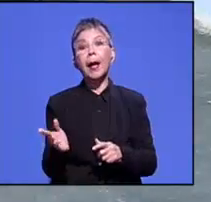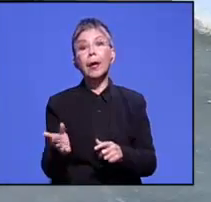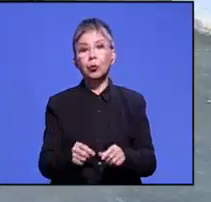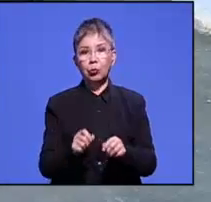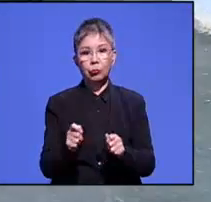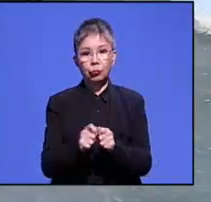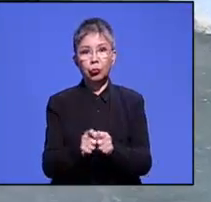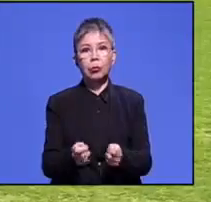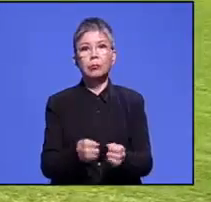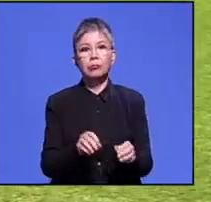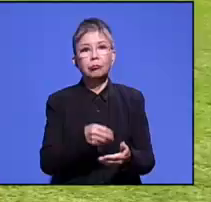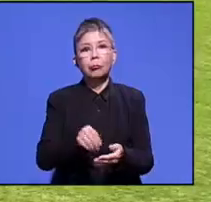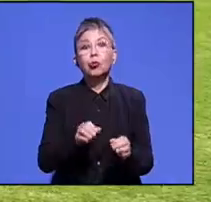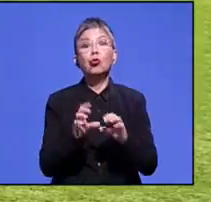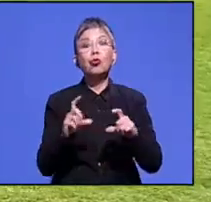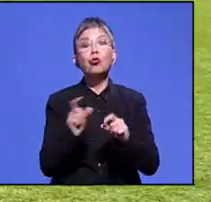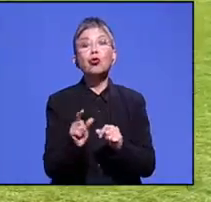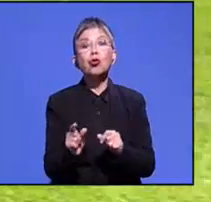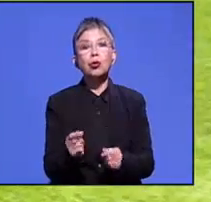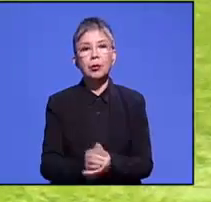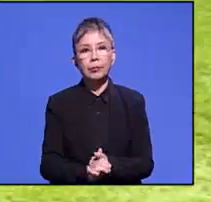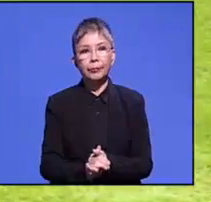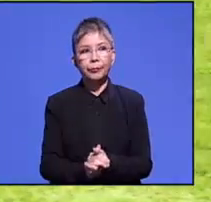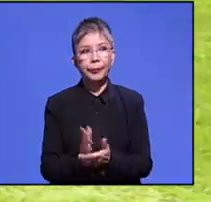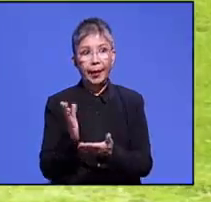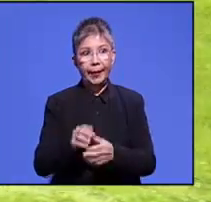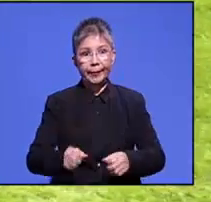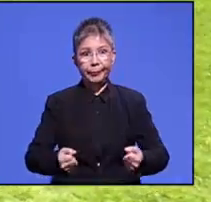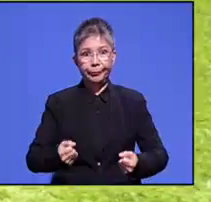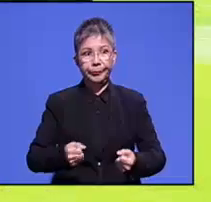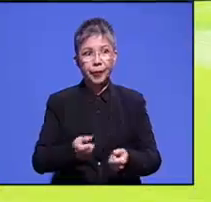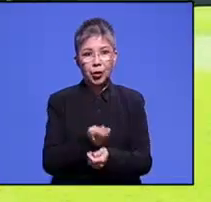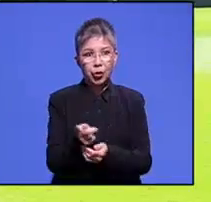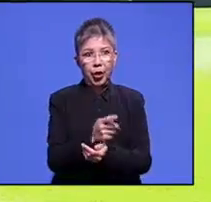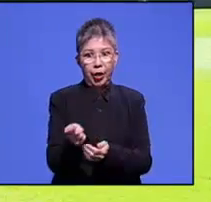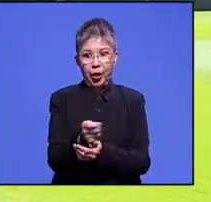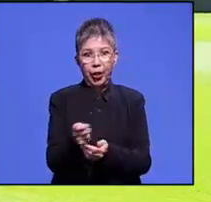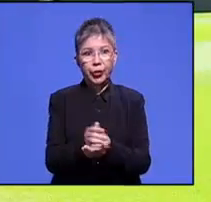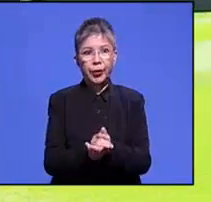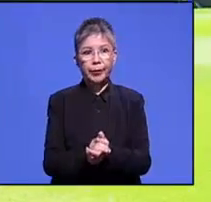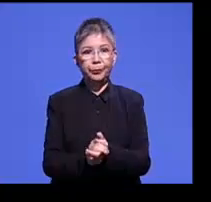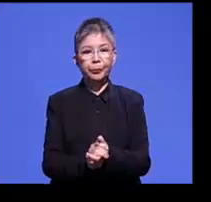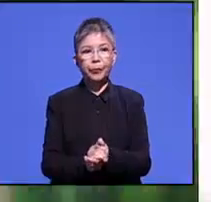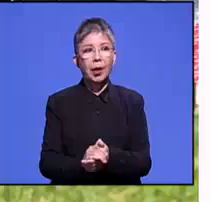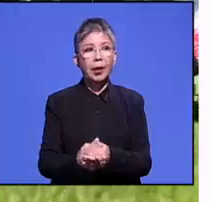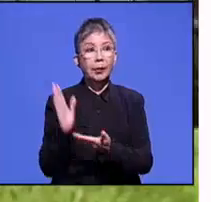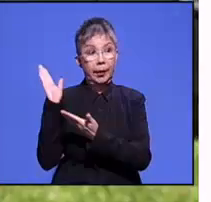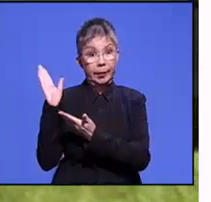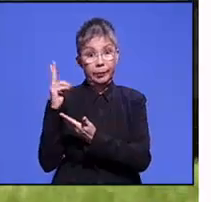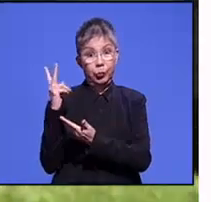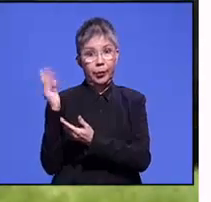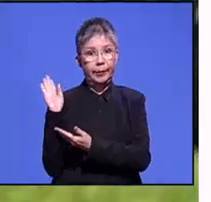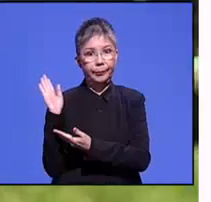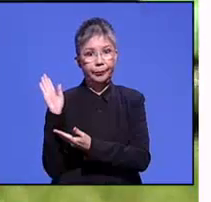gunakan gini bom spray untuk pemupukan cair tripleks Malware untuk memotong rumput